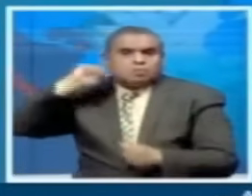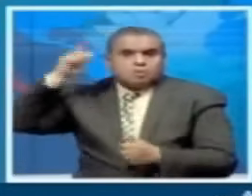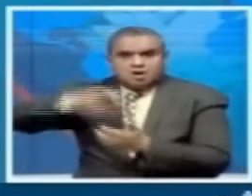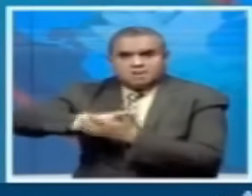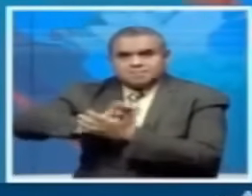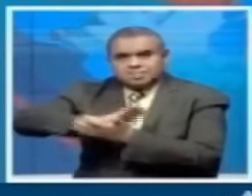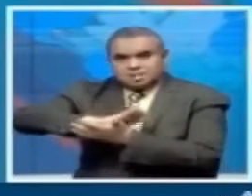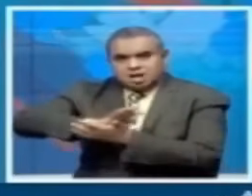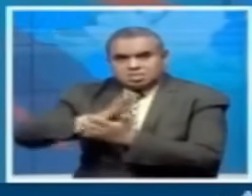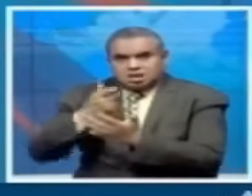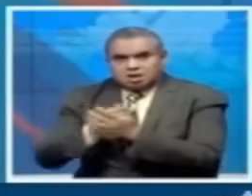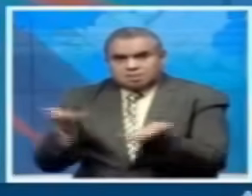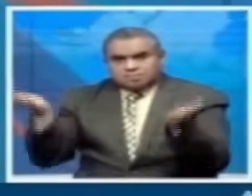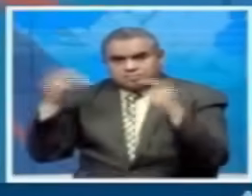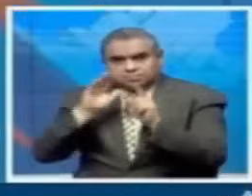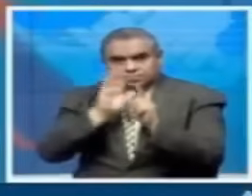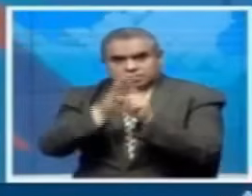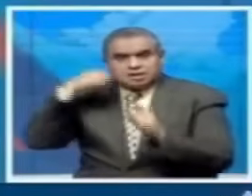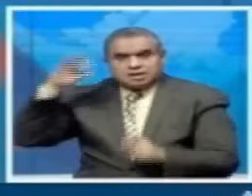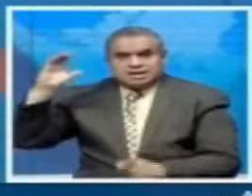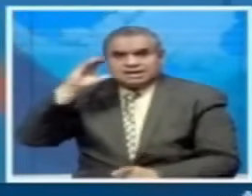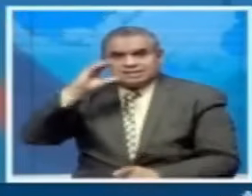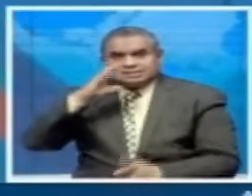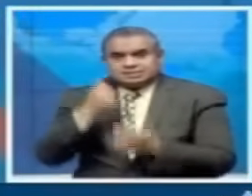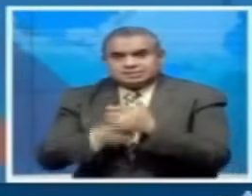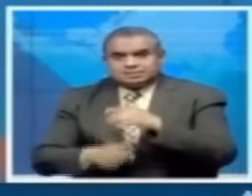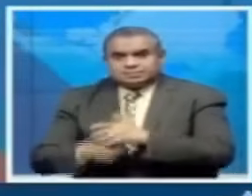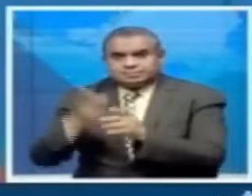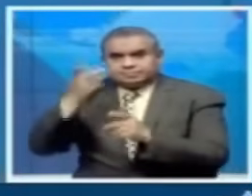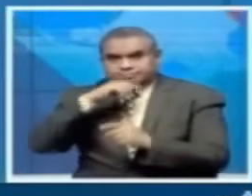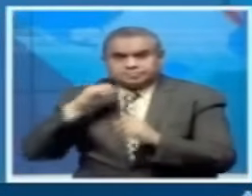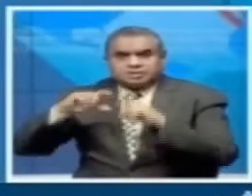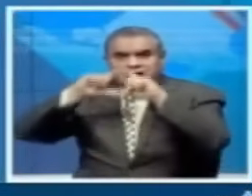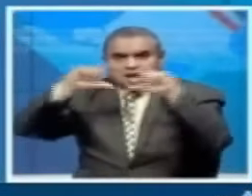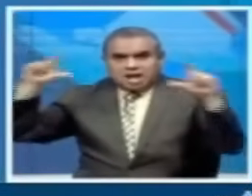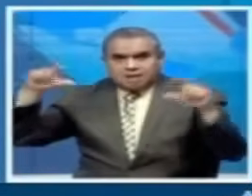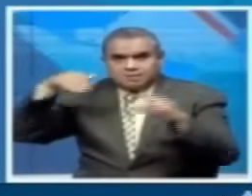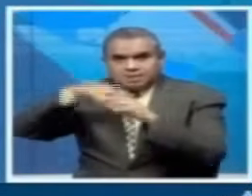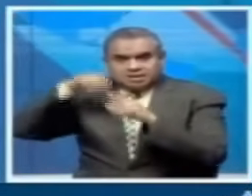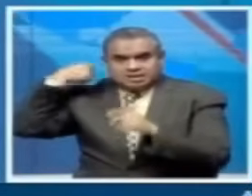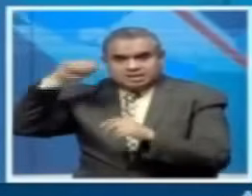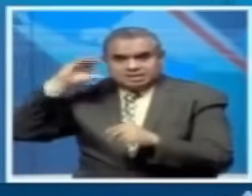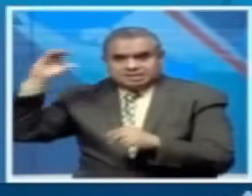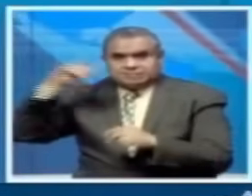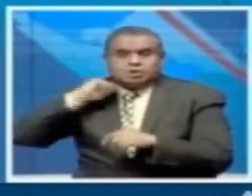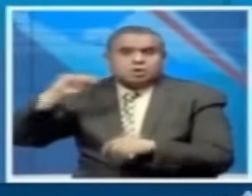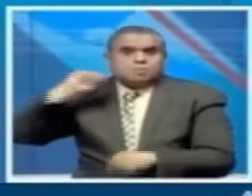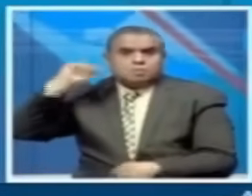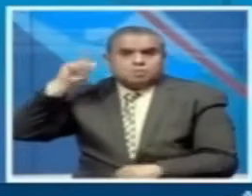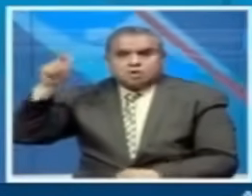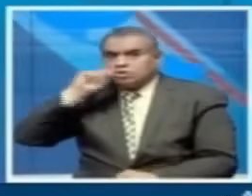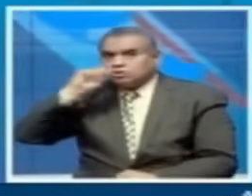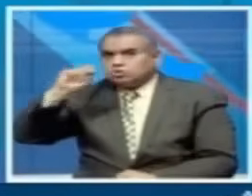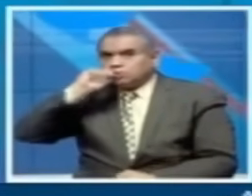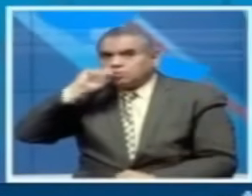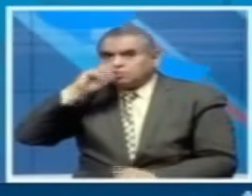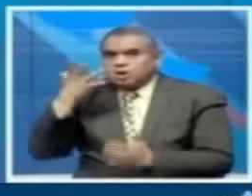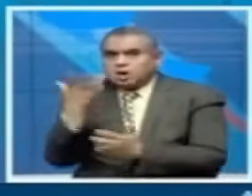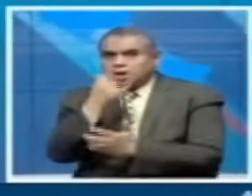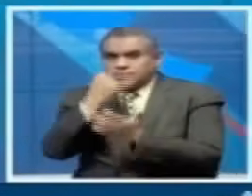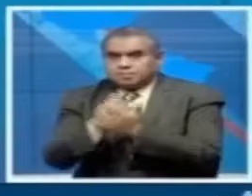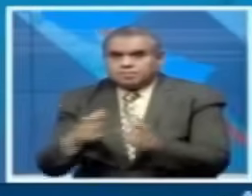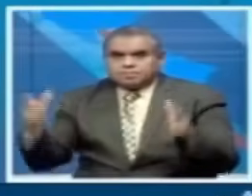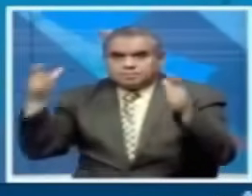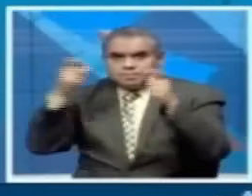الغربية دعما للمرشح الرئاسي السيسي. كما نظمت حملة المرشح الرئاسي السيسي بمحافظة دمياط أول